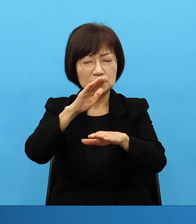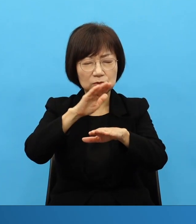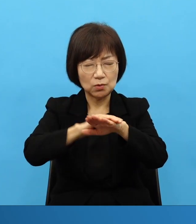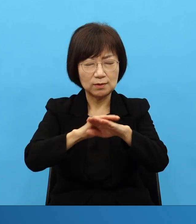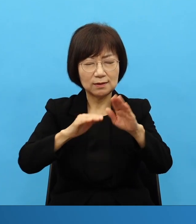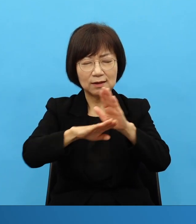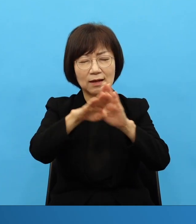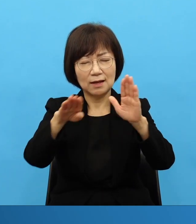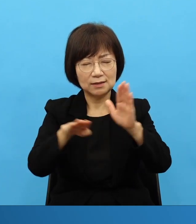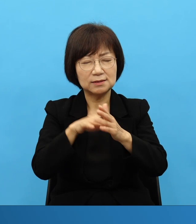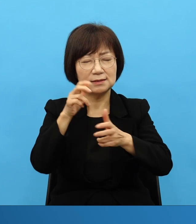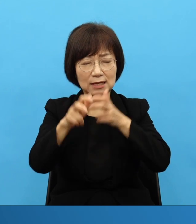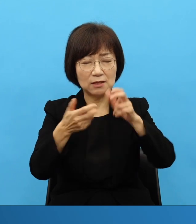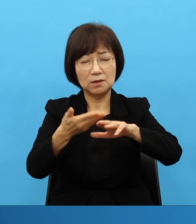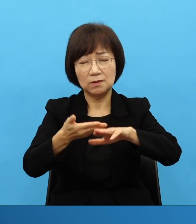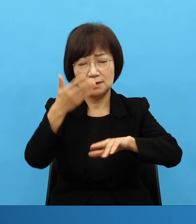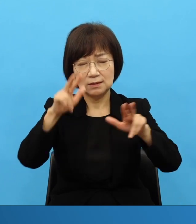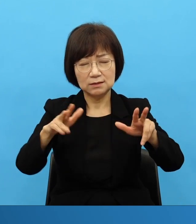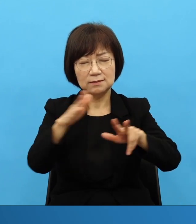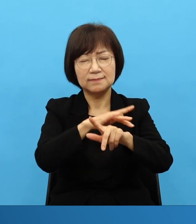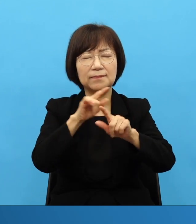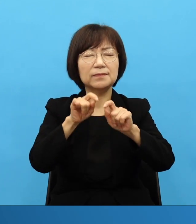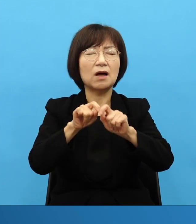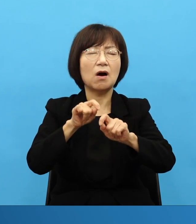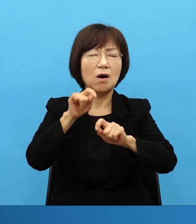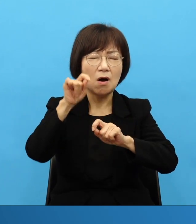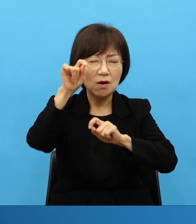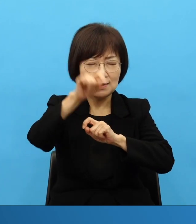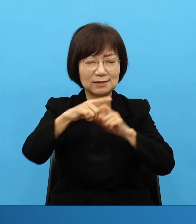their businesses, upon their 지금부터 families, 영원까지 may be with them